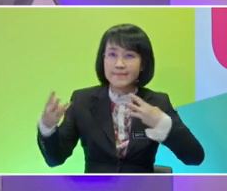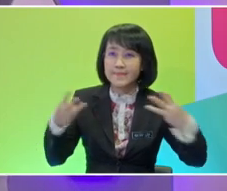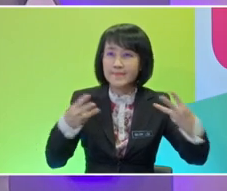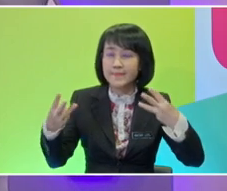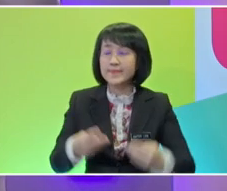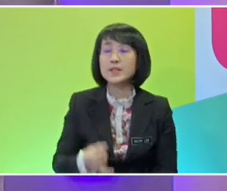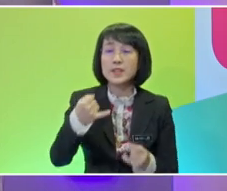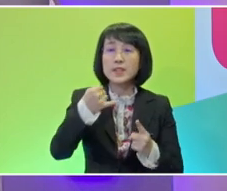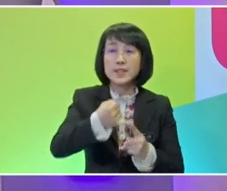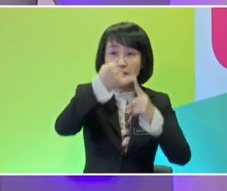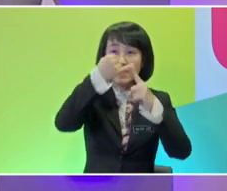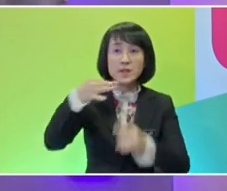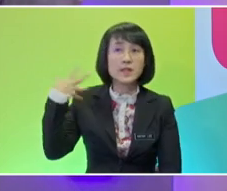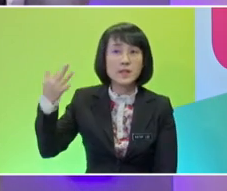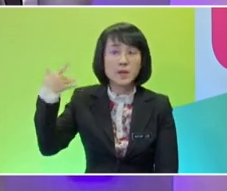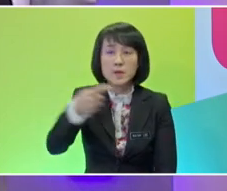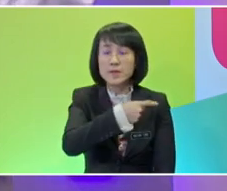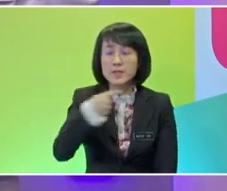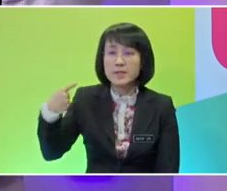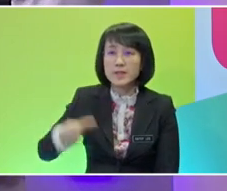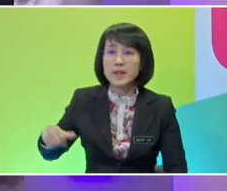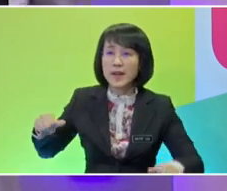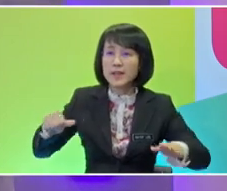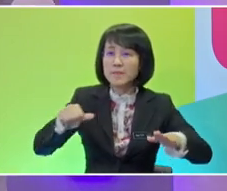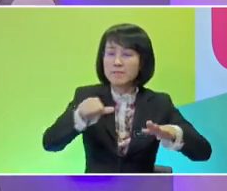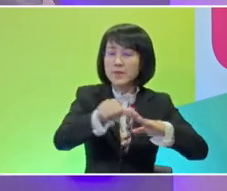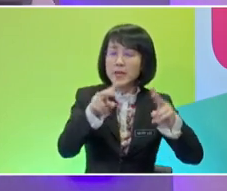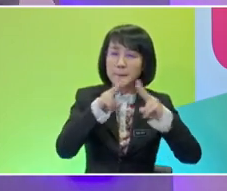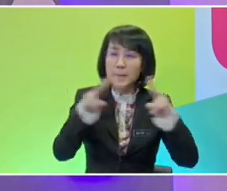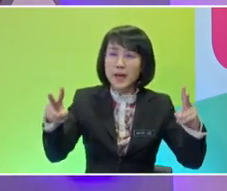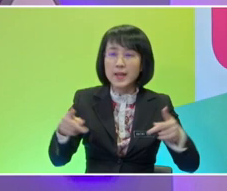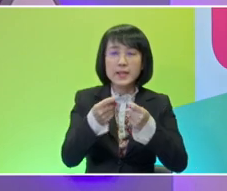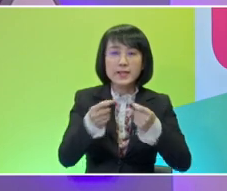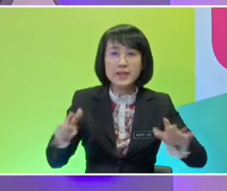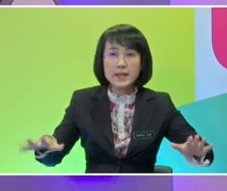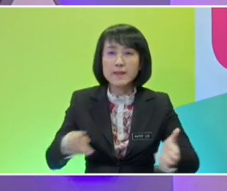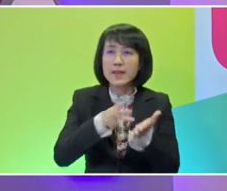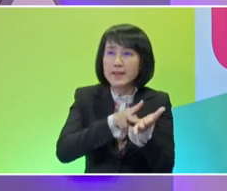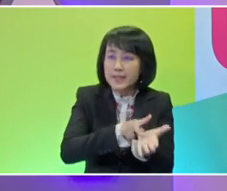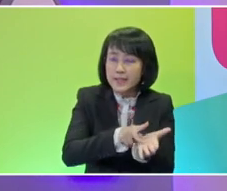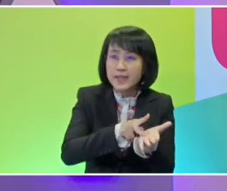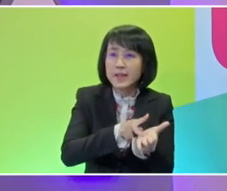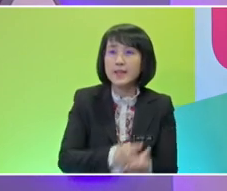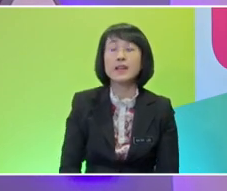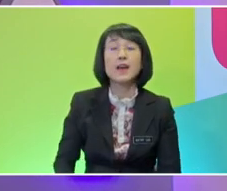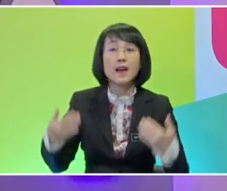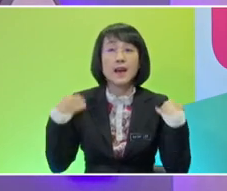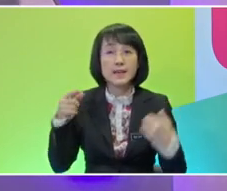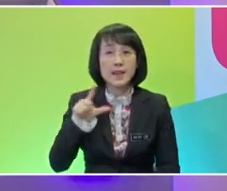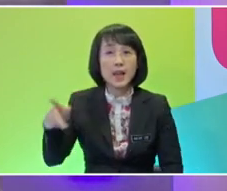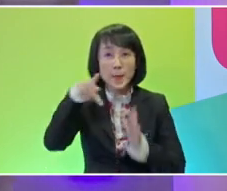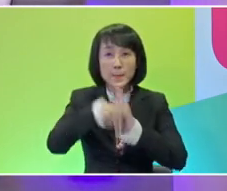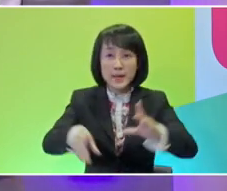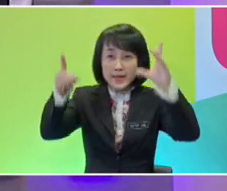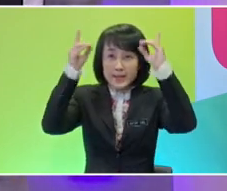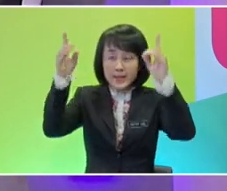aspek yang paling meninggalkan kesan dari taman nasional adalah pendidikan Mari kita berkenalan dengan Nama